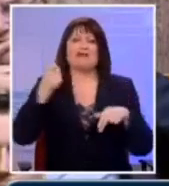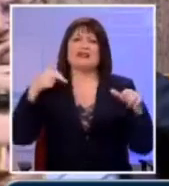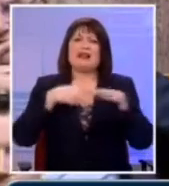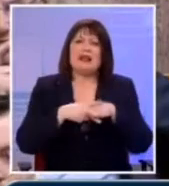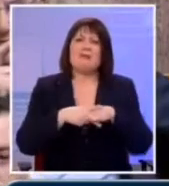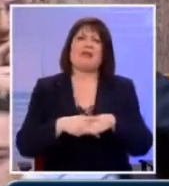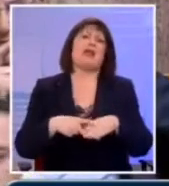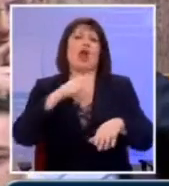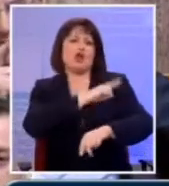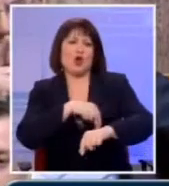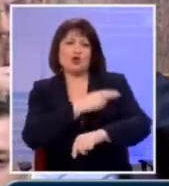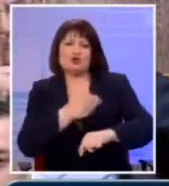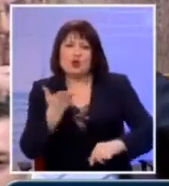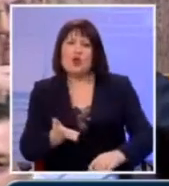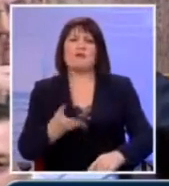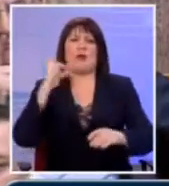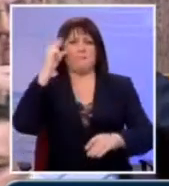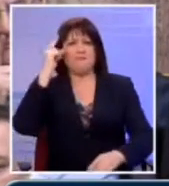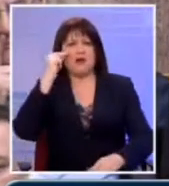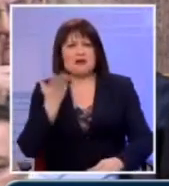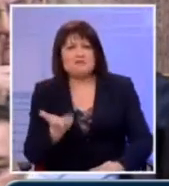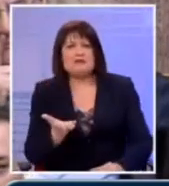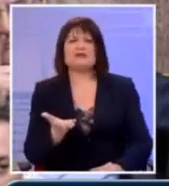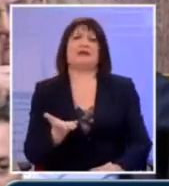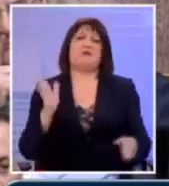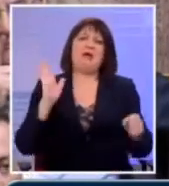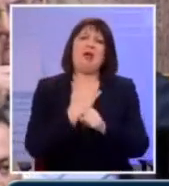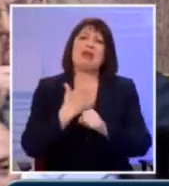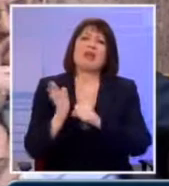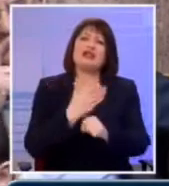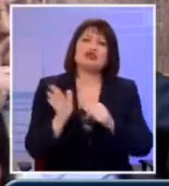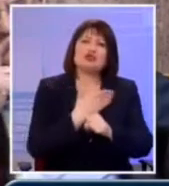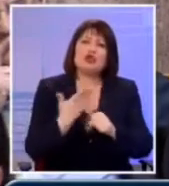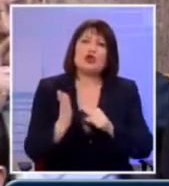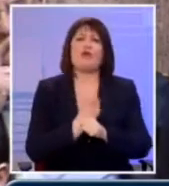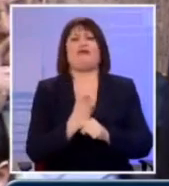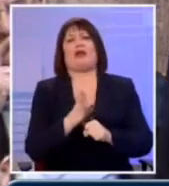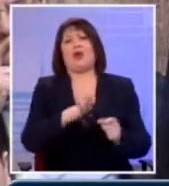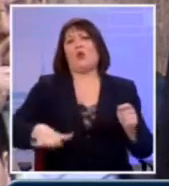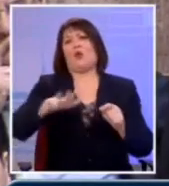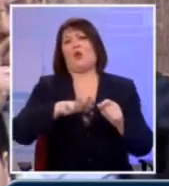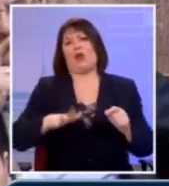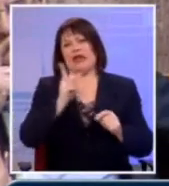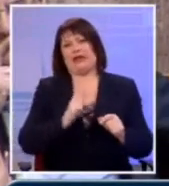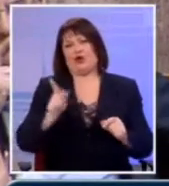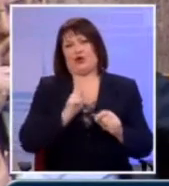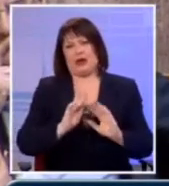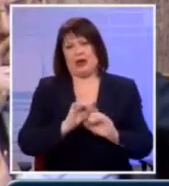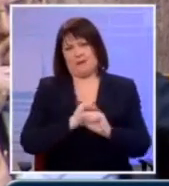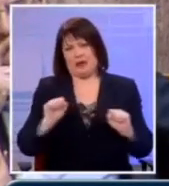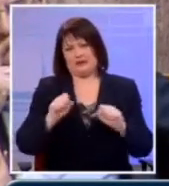ταμεία, τα νοσοκομεία, τα πανεπιστήμια. Διαλύσατε τον ιστό τον κοινωνικό της χώρας. Και